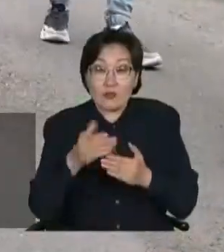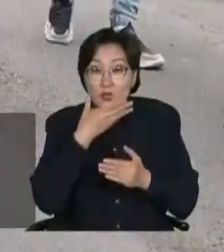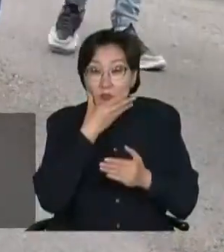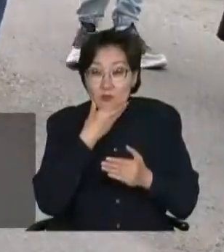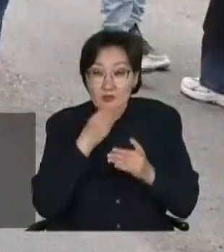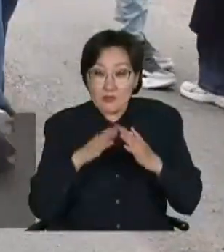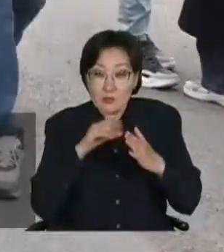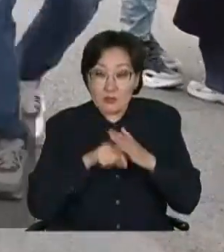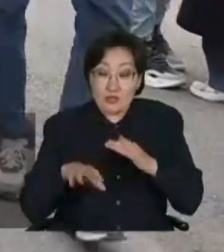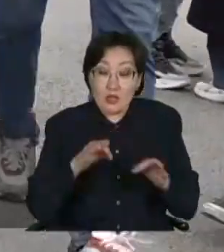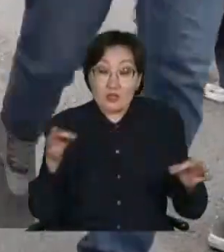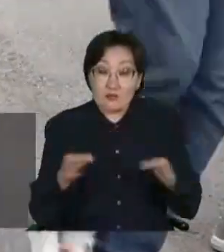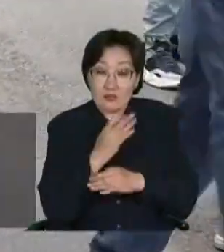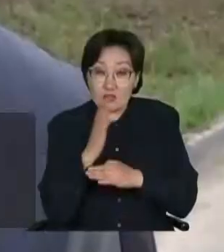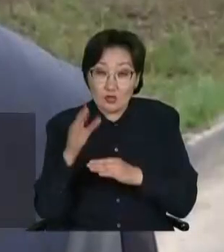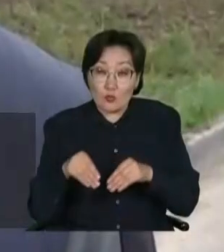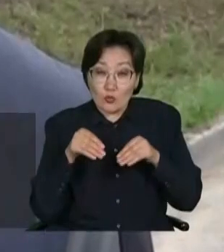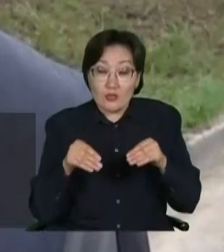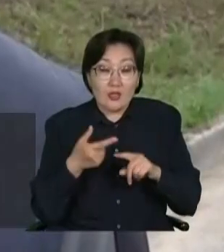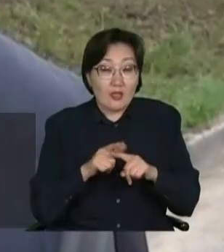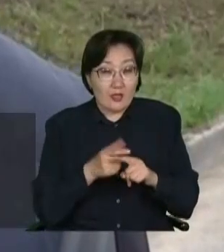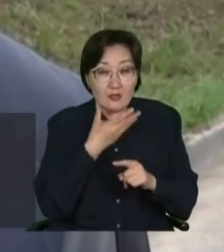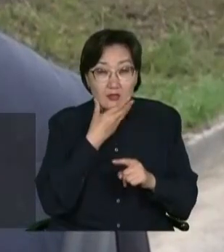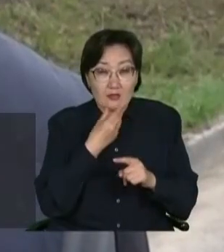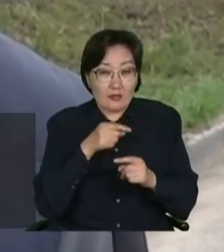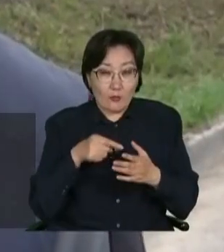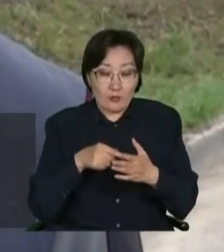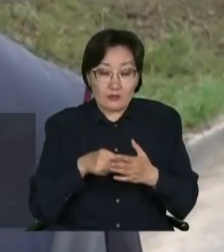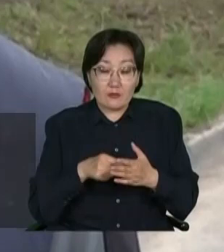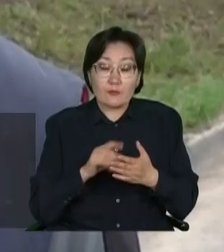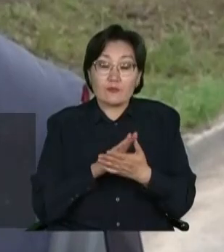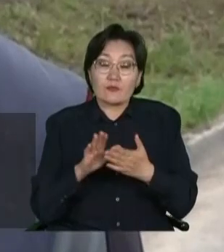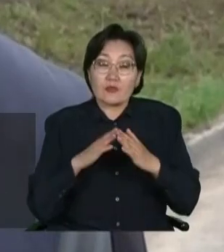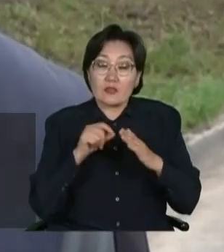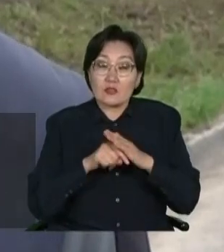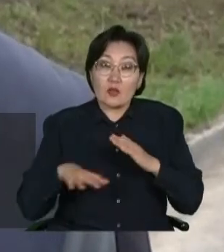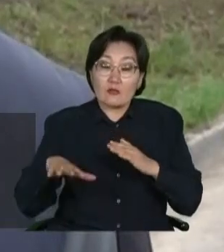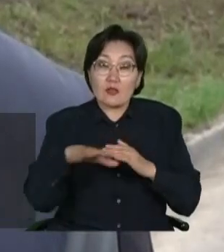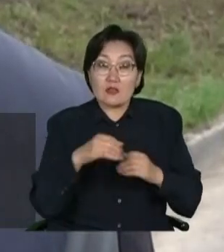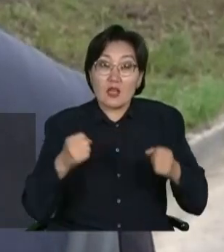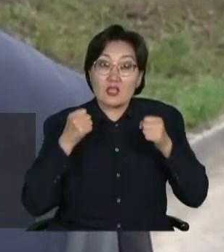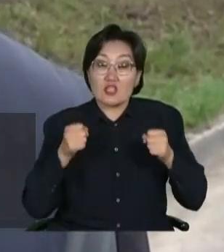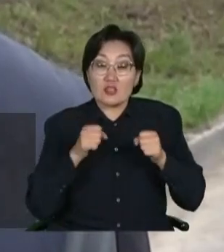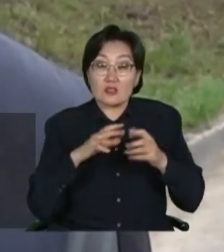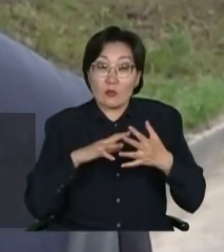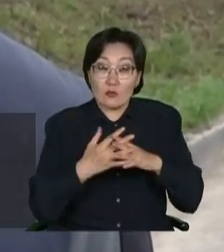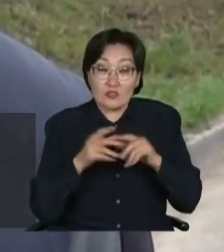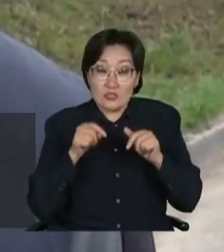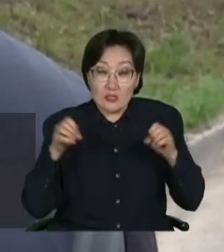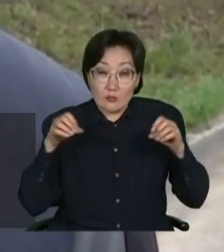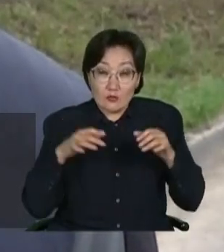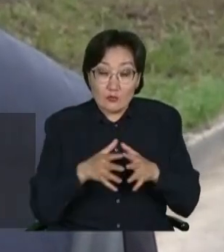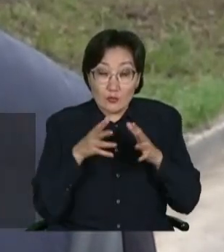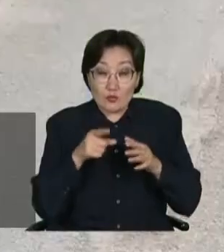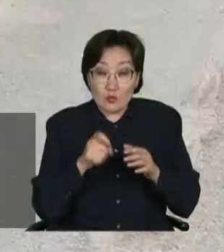свежие саженцы – украшение Алматы. Очистку территории жилого массива атлетической деревни. Здесь собралось более